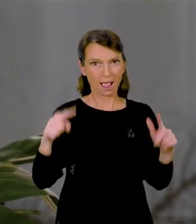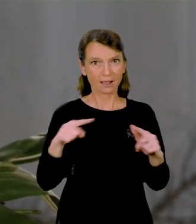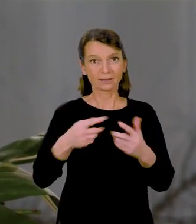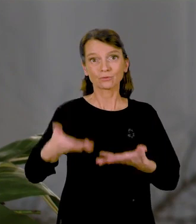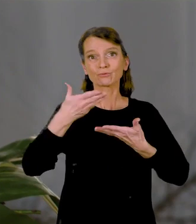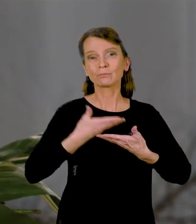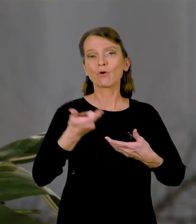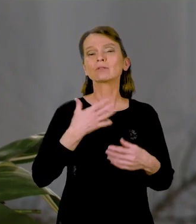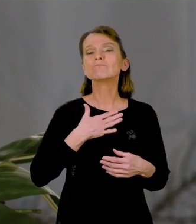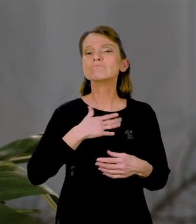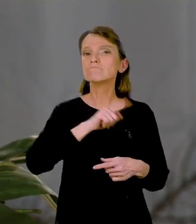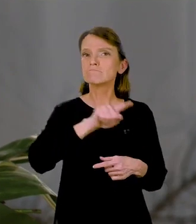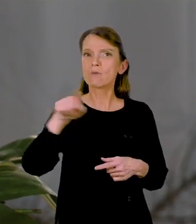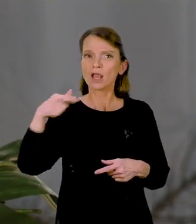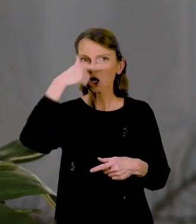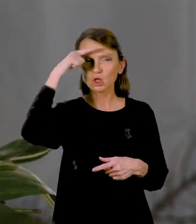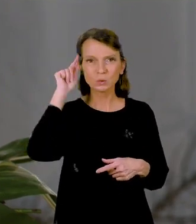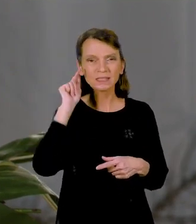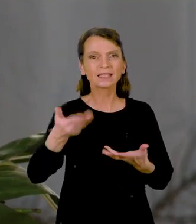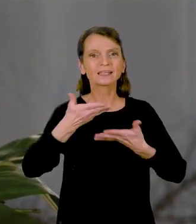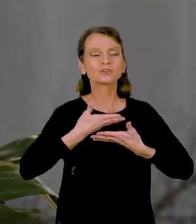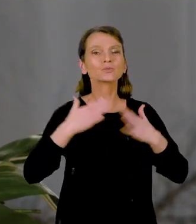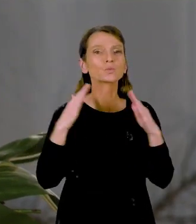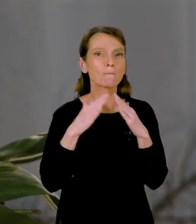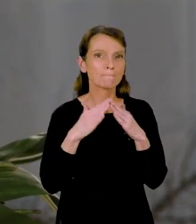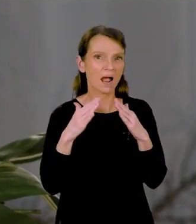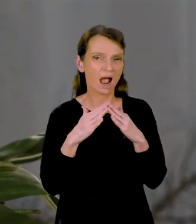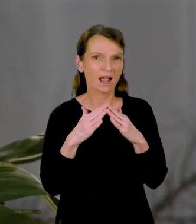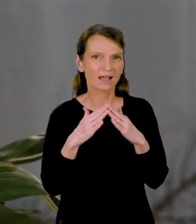ker ga prejemam od svojih ljudi, ker ga prejemam doma.